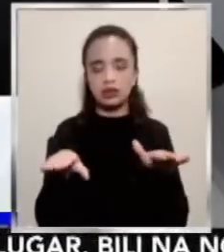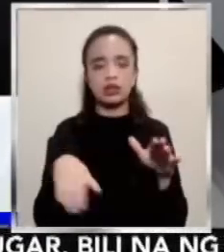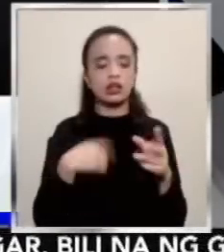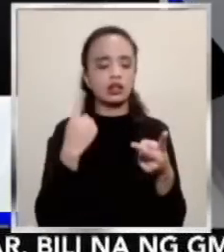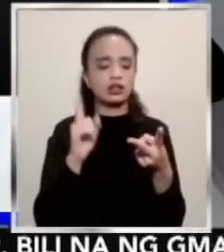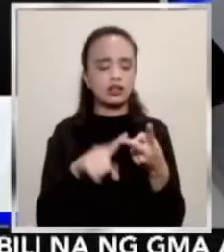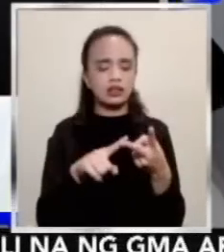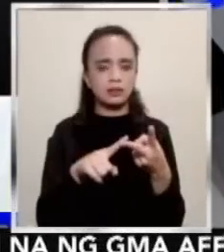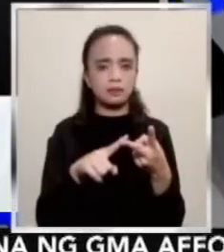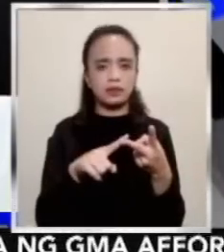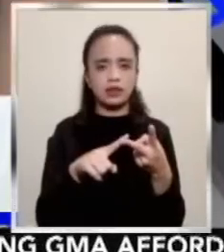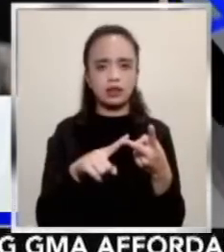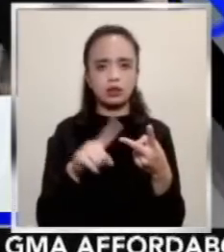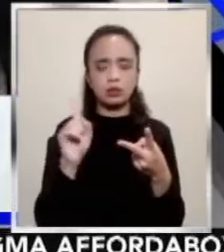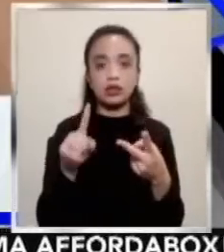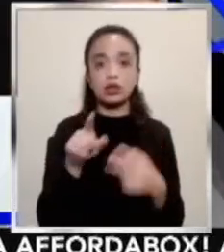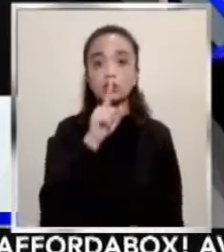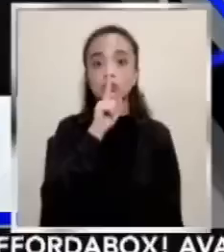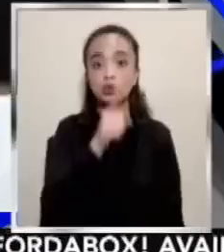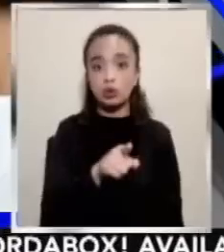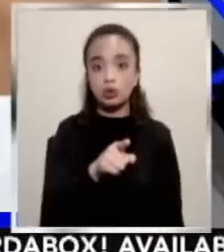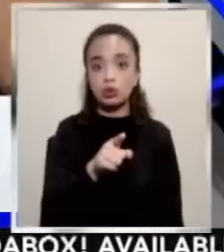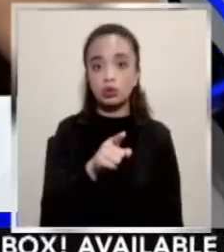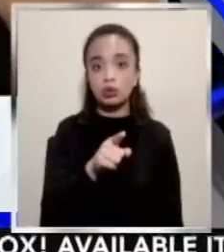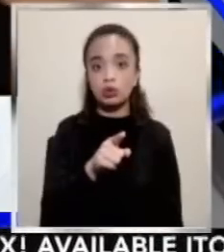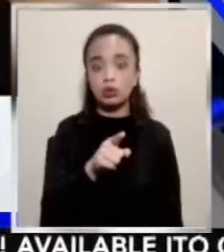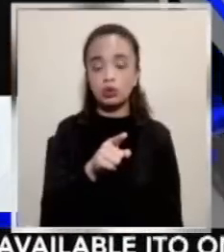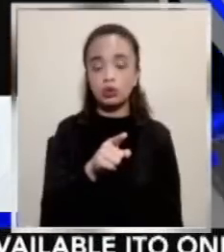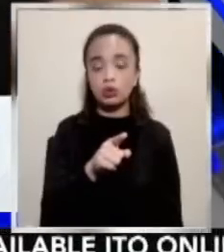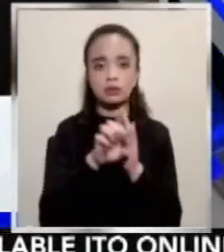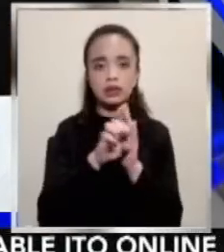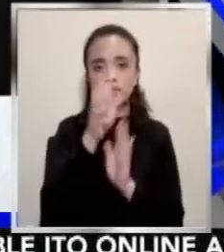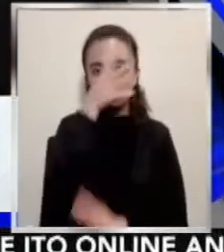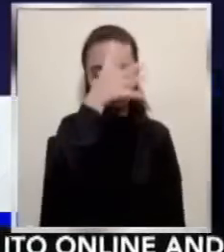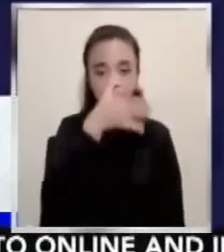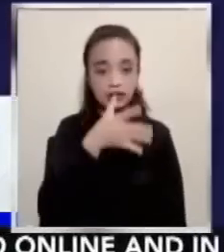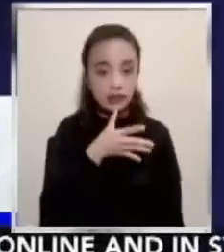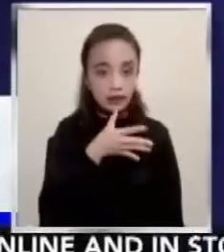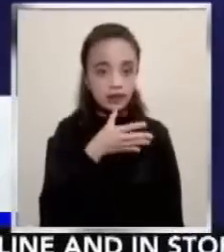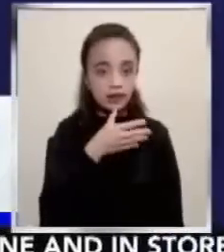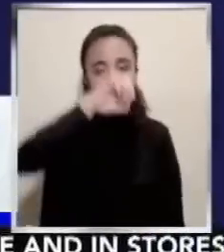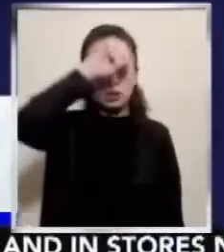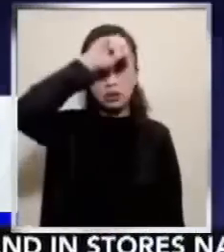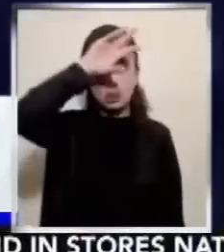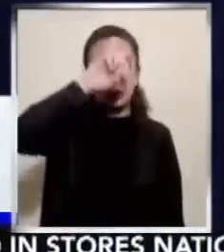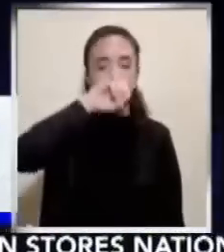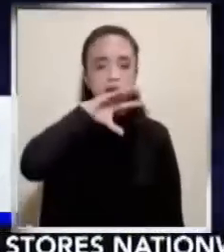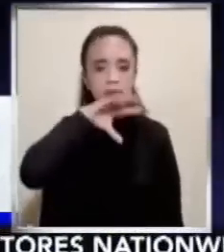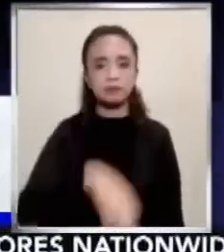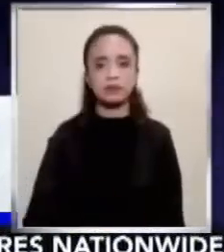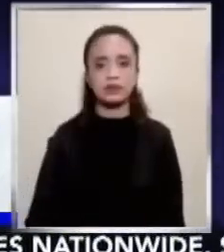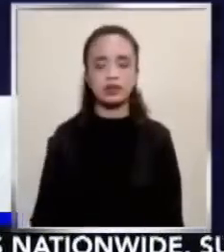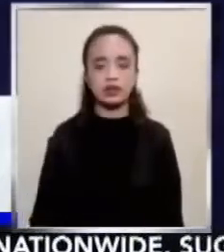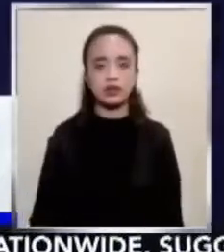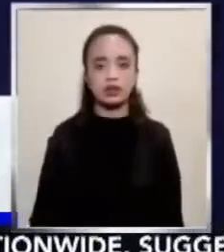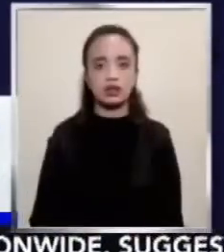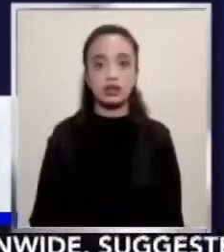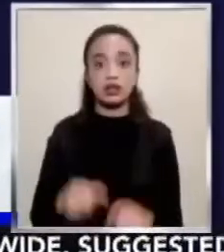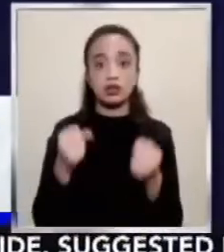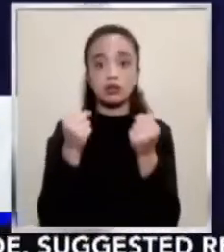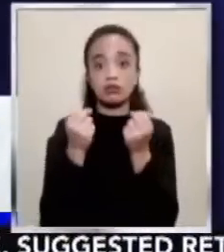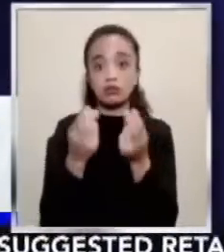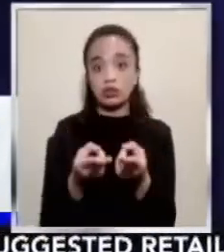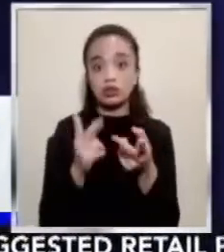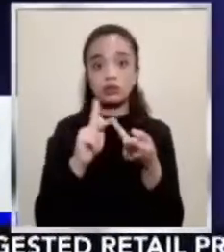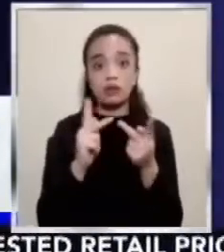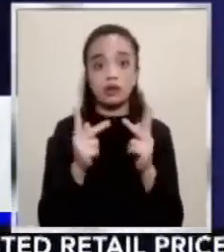mga legitimate na ascendants, magulang, lolo, lola. Wala rin umanong karapatan ang kinakasama ni Monica at ang